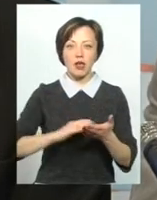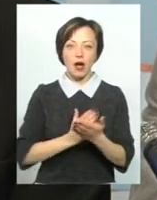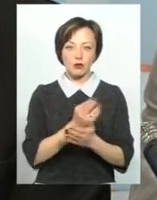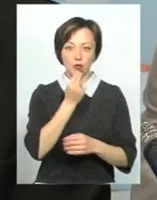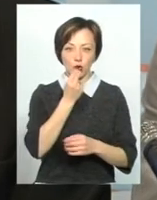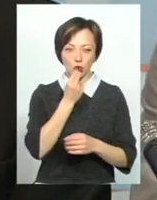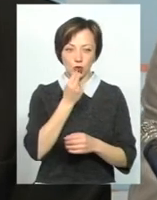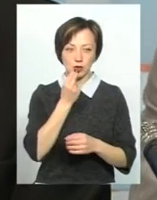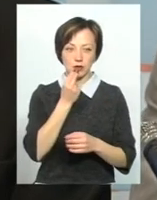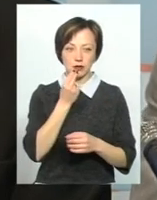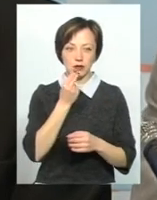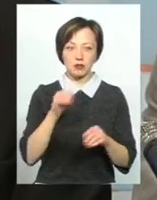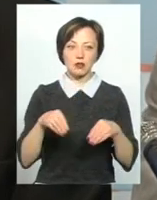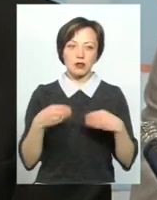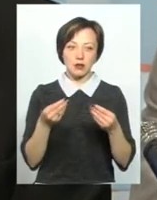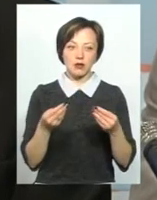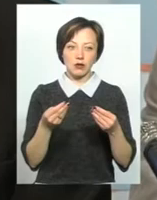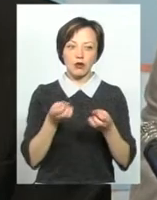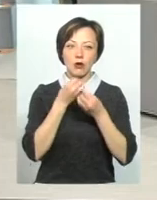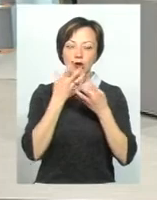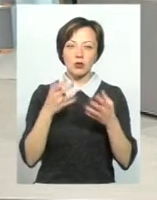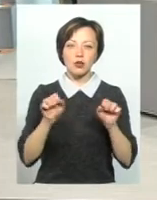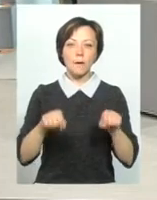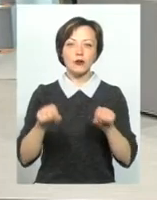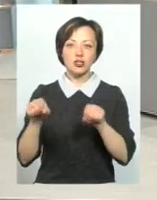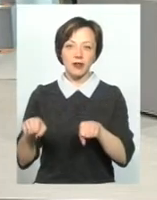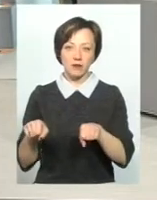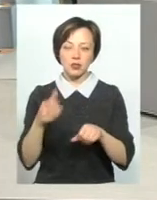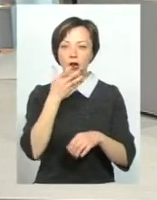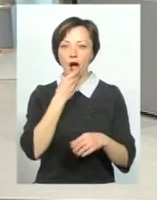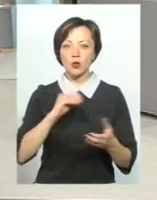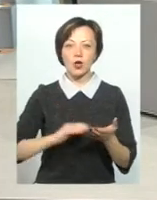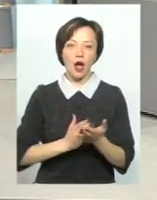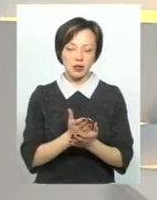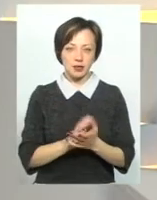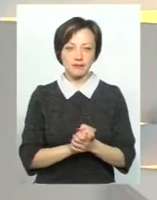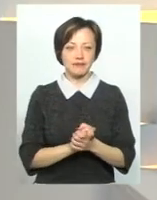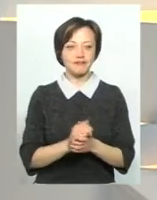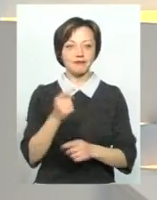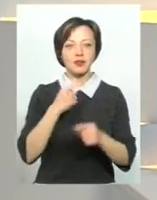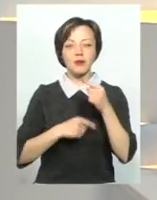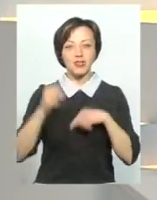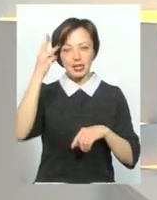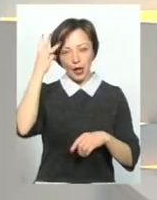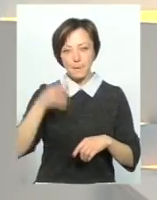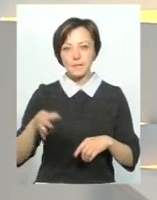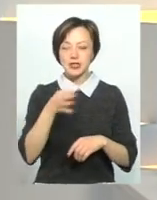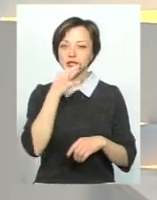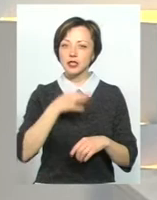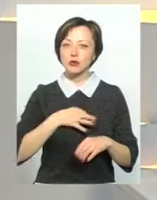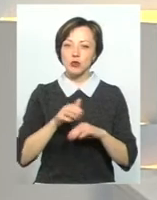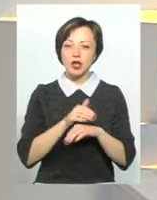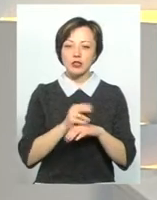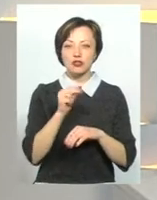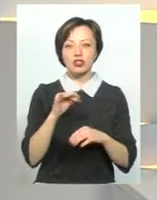продукції, вони дають хороші можливості і гарну якість. І повертаємось на Хмельниччину. Скажи, будь ласка, чи аналізували